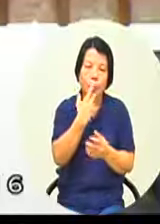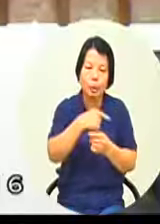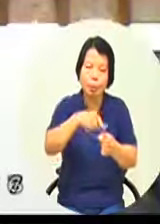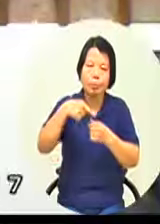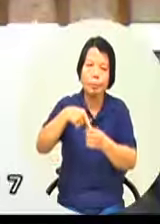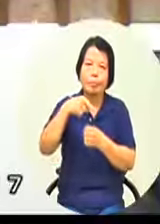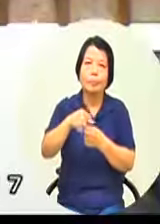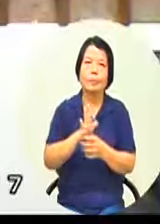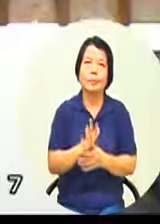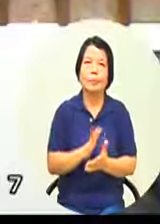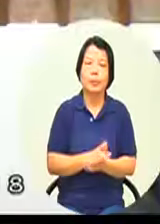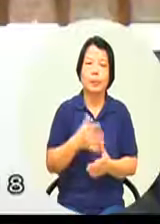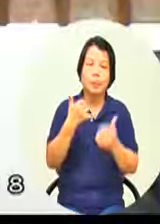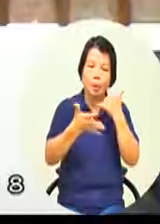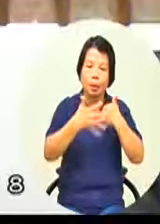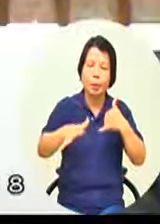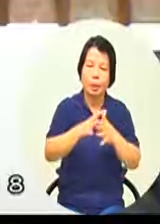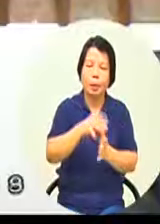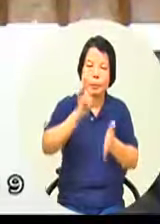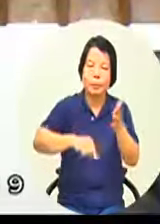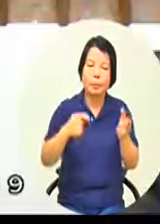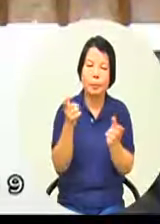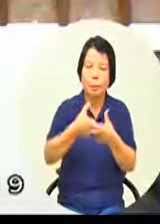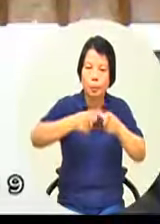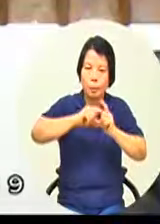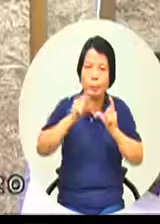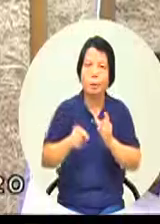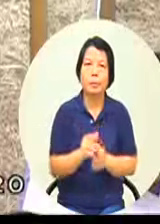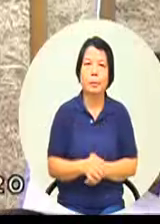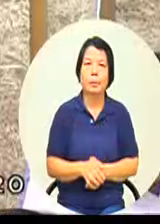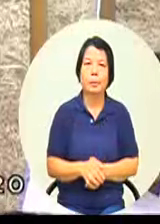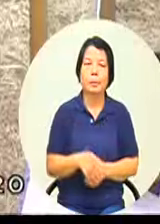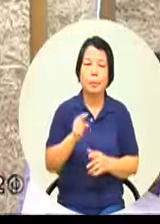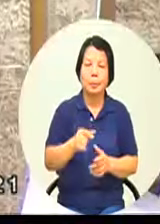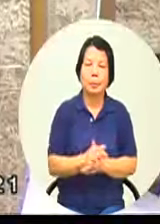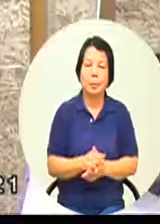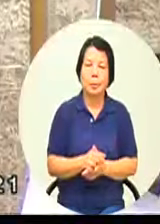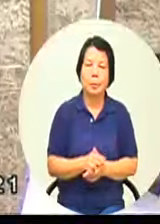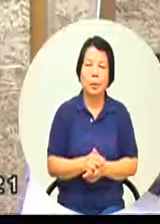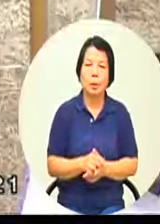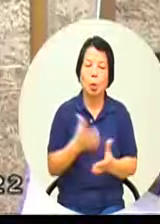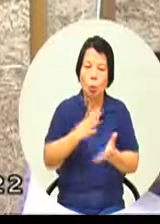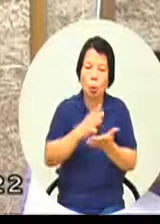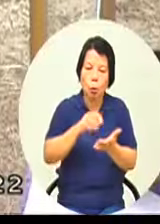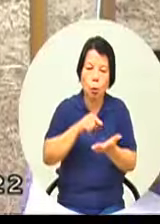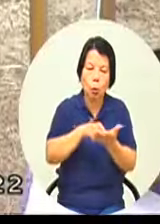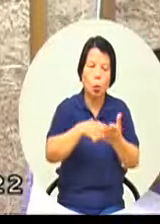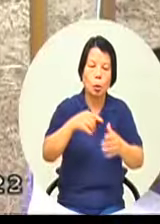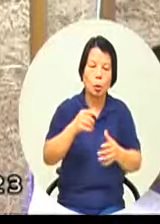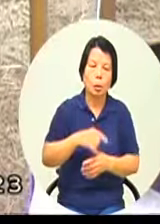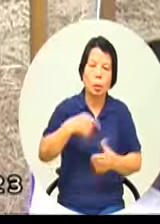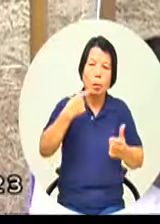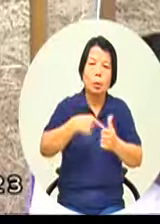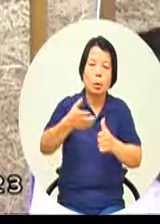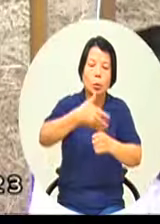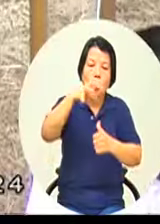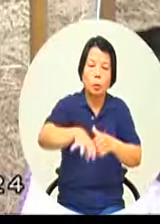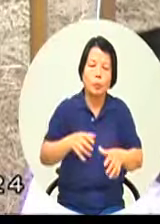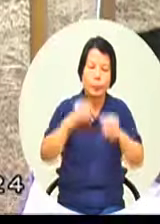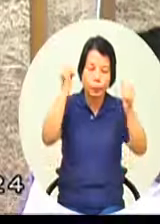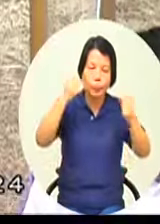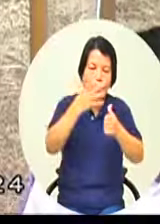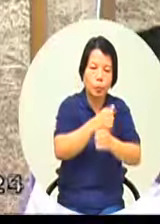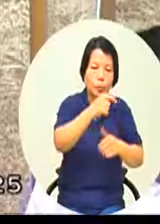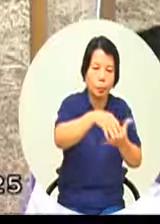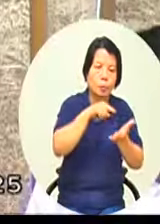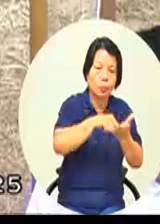请那个海洋局长简单回答，谢谢。 我想这一次很难得，就是争取到教育部体育署相关的这些经费啦。那总经费